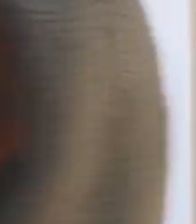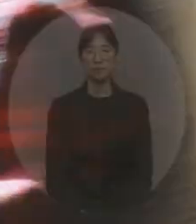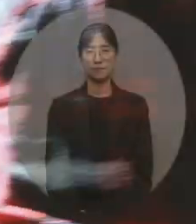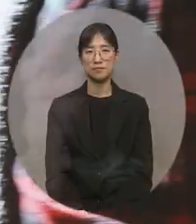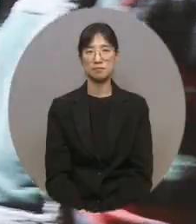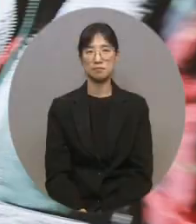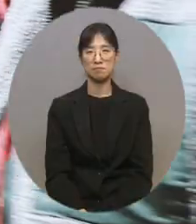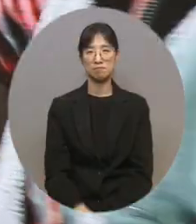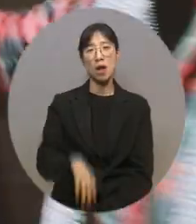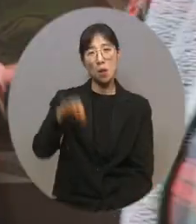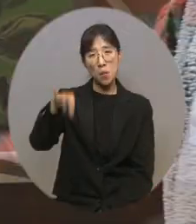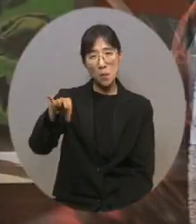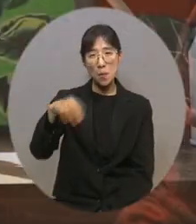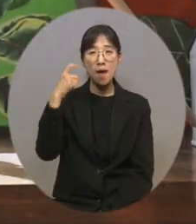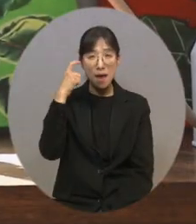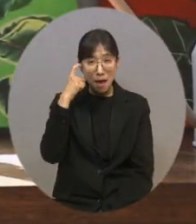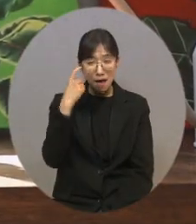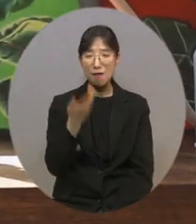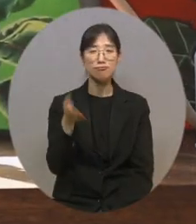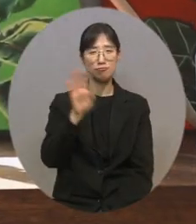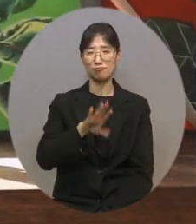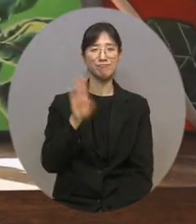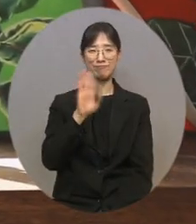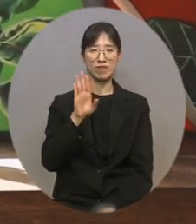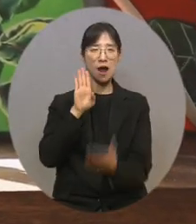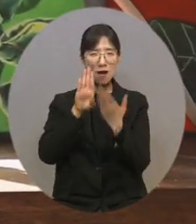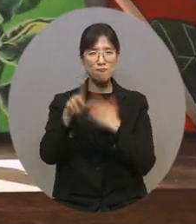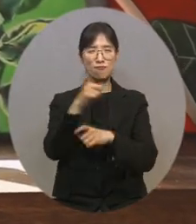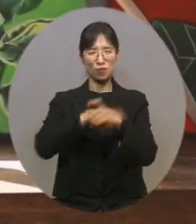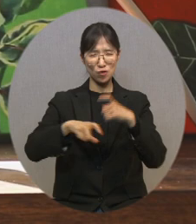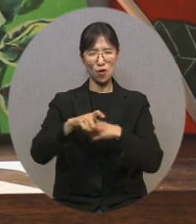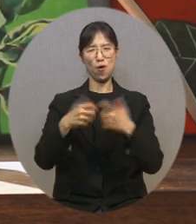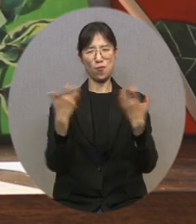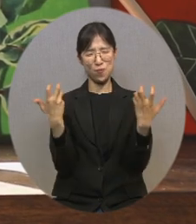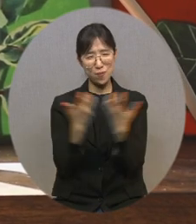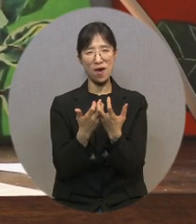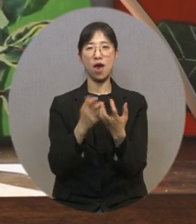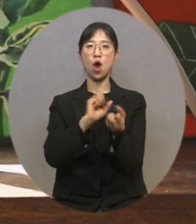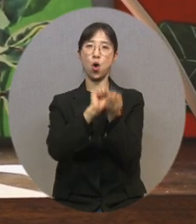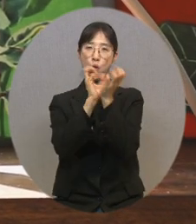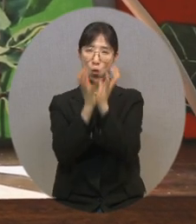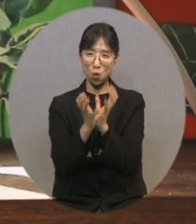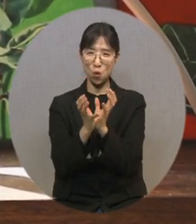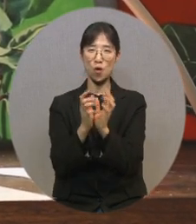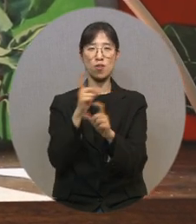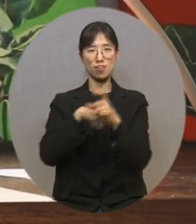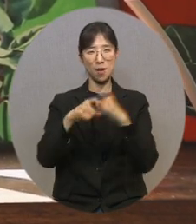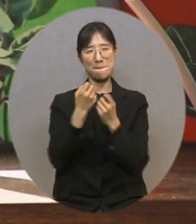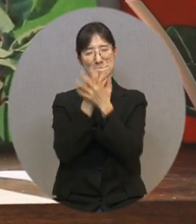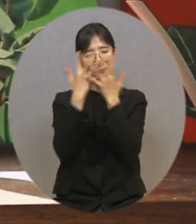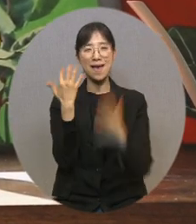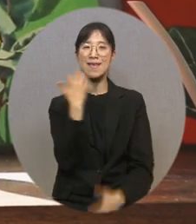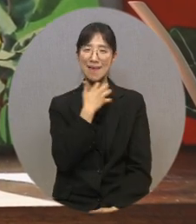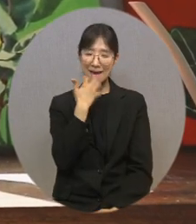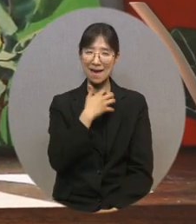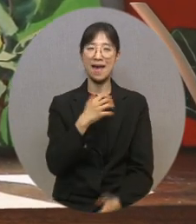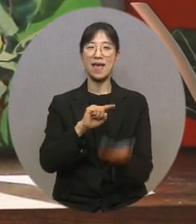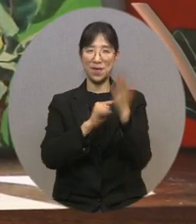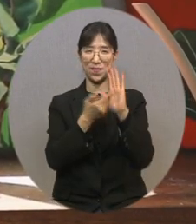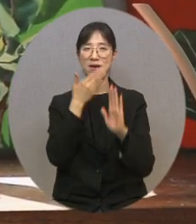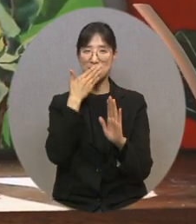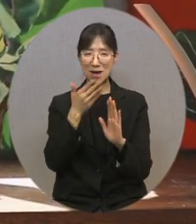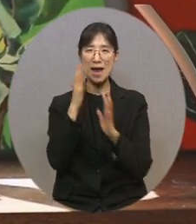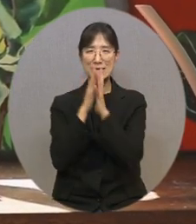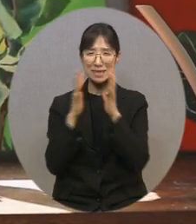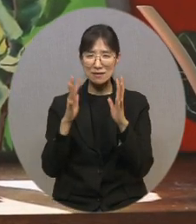보잘것 없어 보이지만 앞으로 더 뭉성해지고 꽃을 피우고 더 밝은 색깔을 입을 수 있는